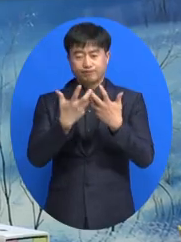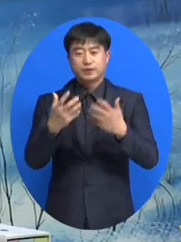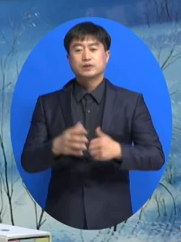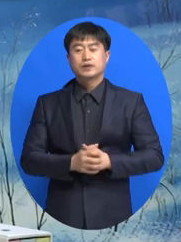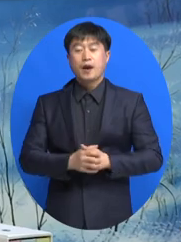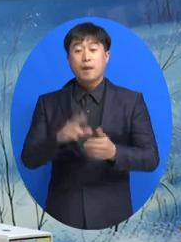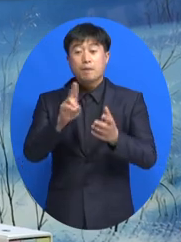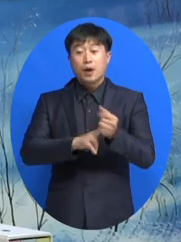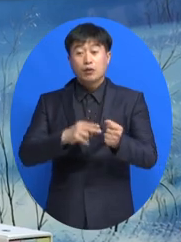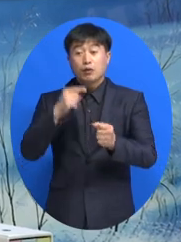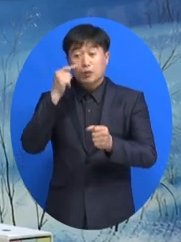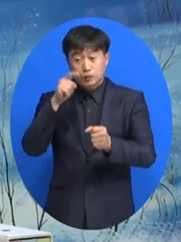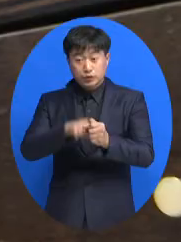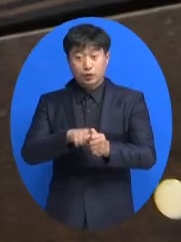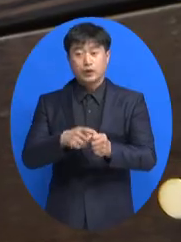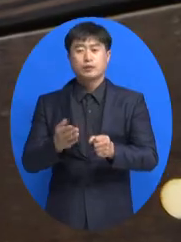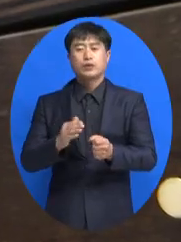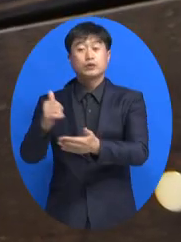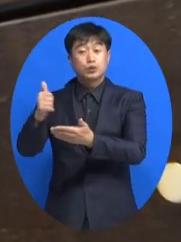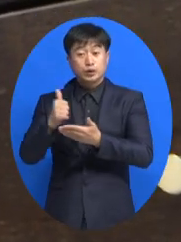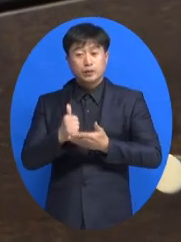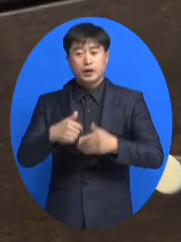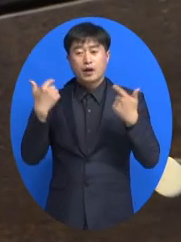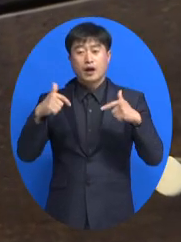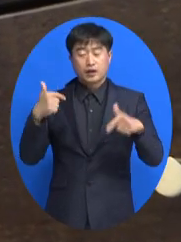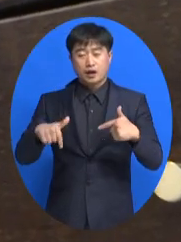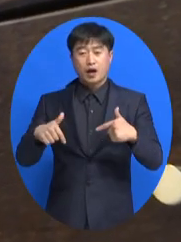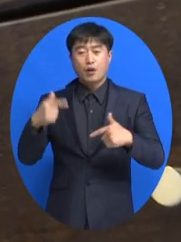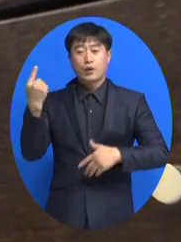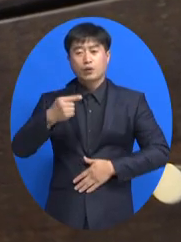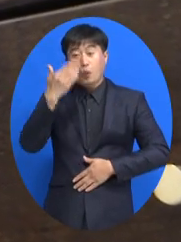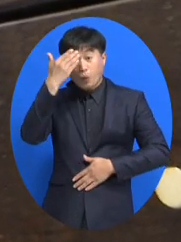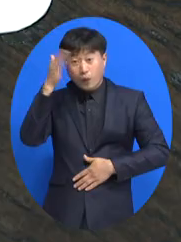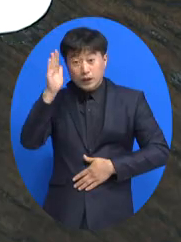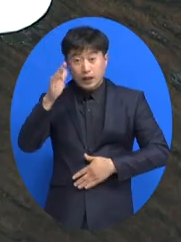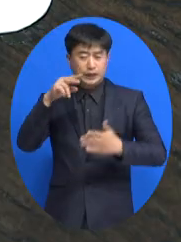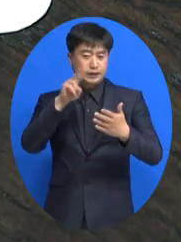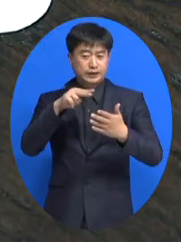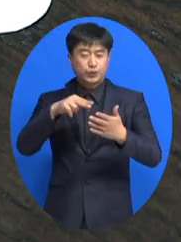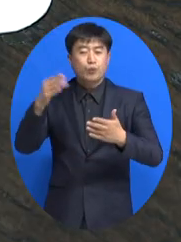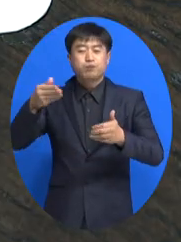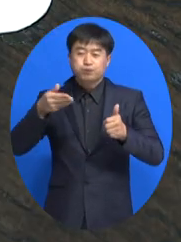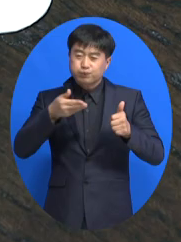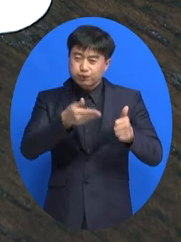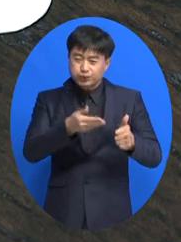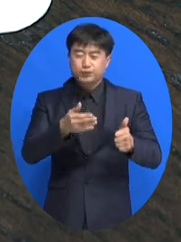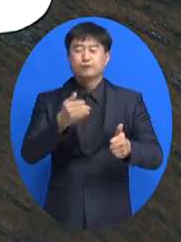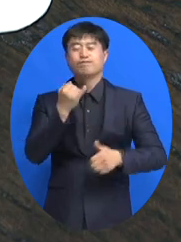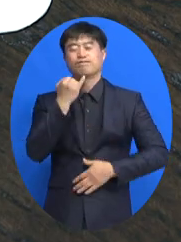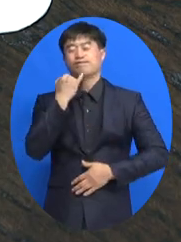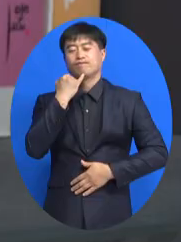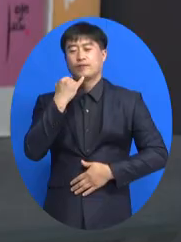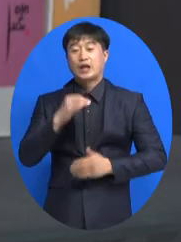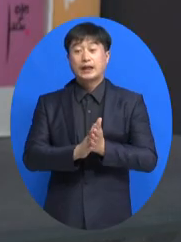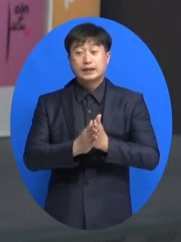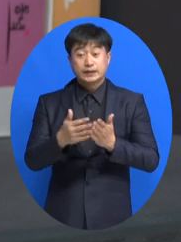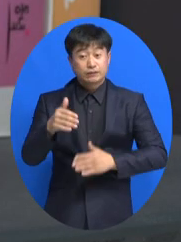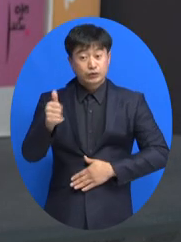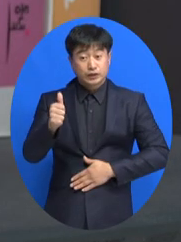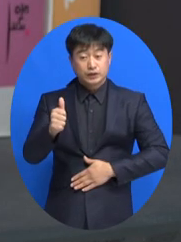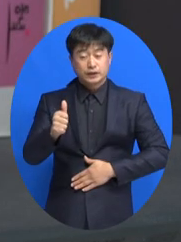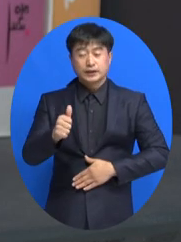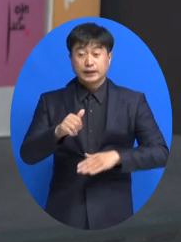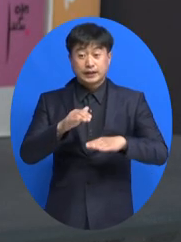겁니다. 판매를 주로 하지만 손님들이 언제든지 공짜로 읽고 되돌려만 주면 되는